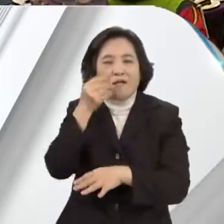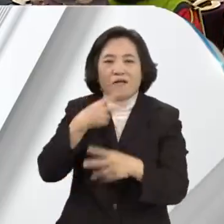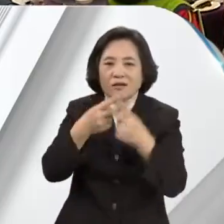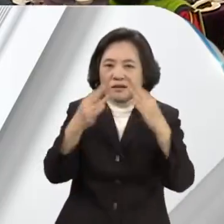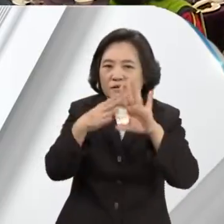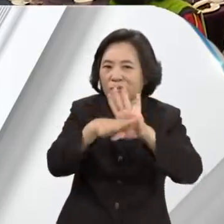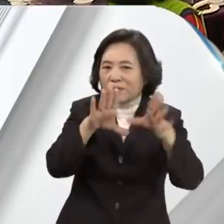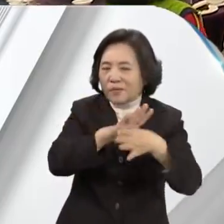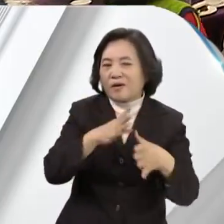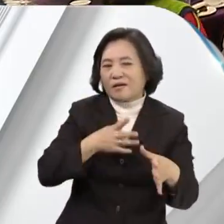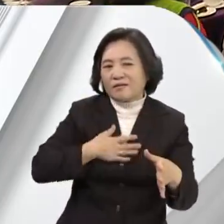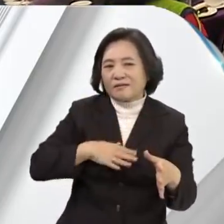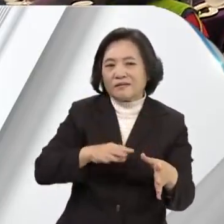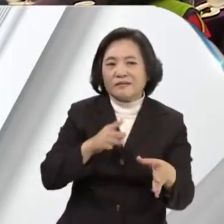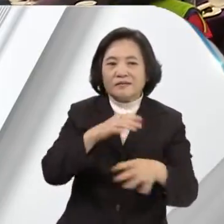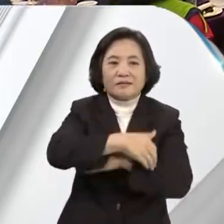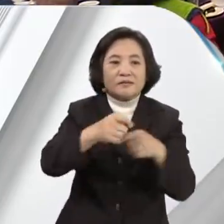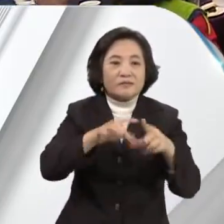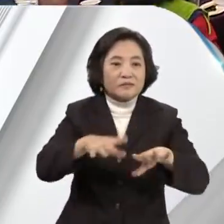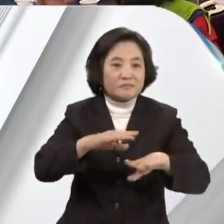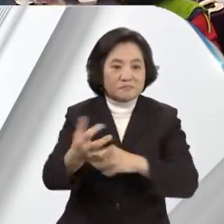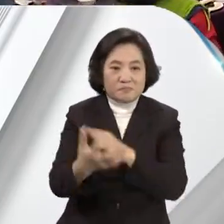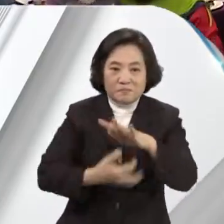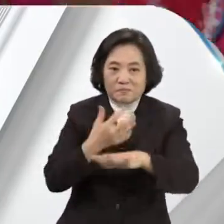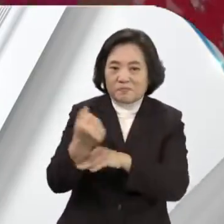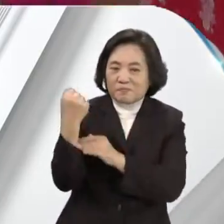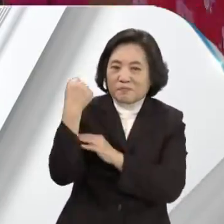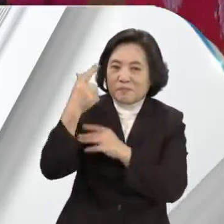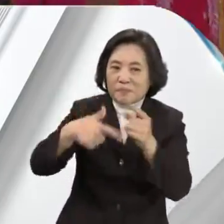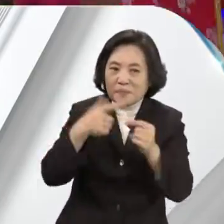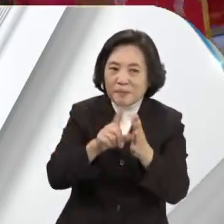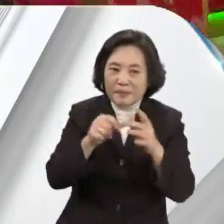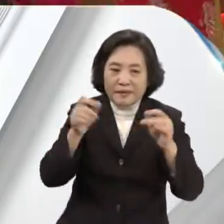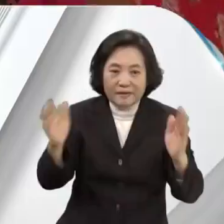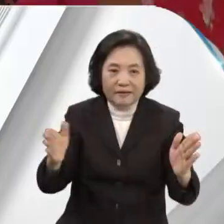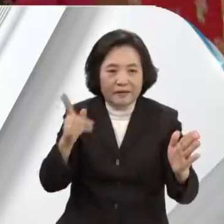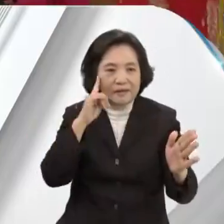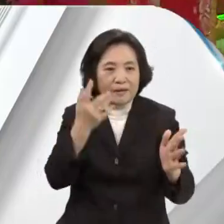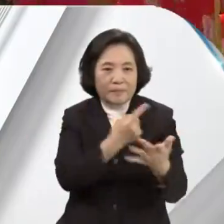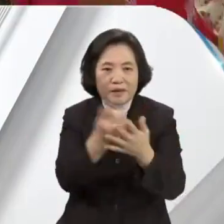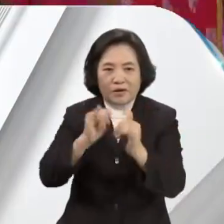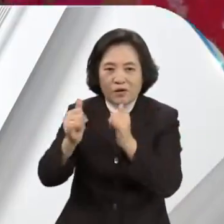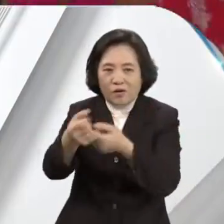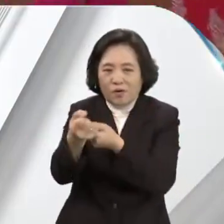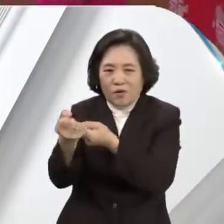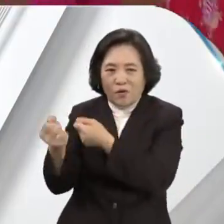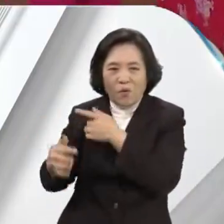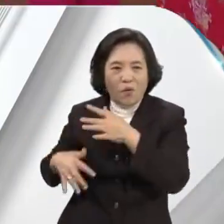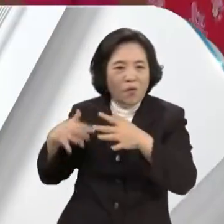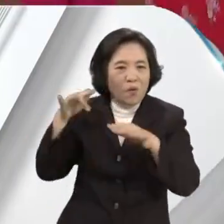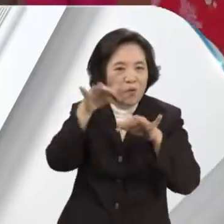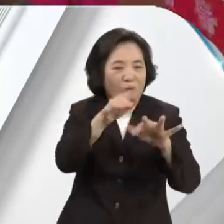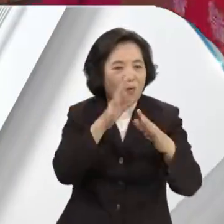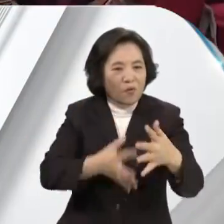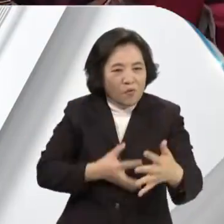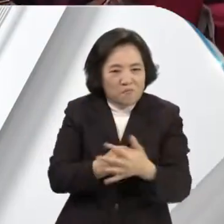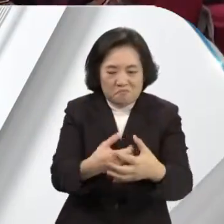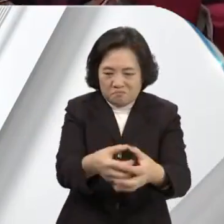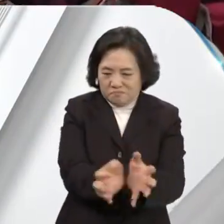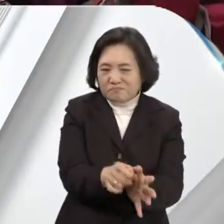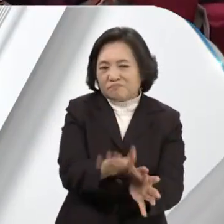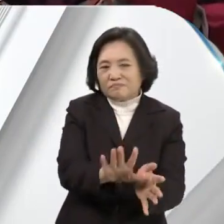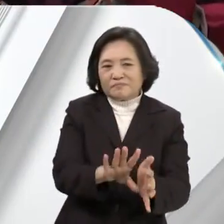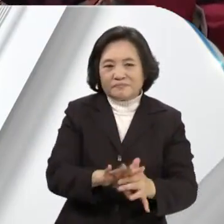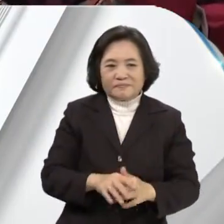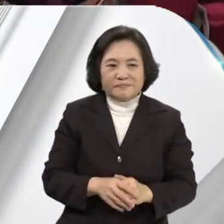客家小提供，头镇工作体力天数下，也六年来用钱建立建筑前建立，同时呢请各位贵修